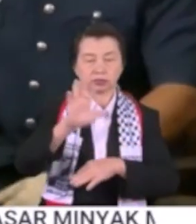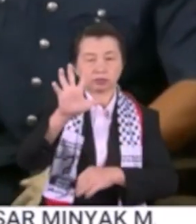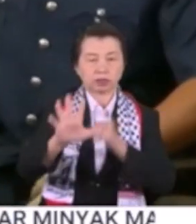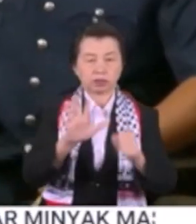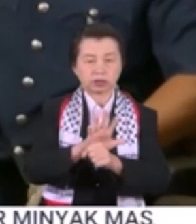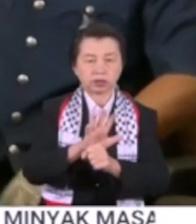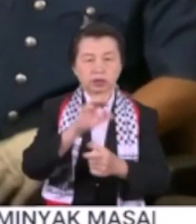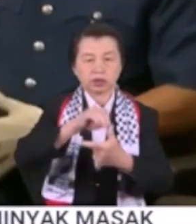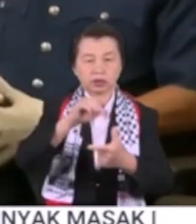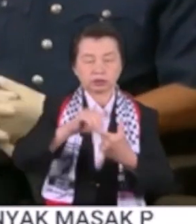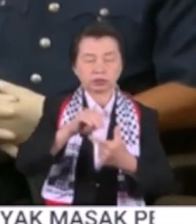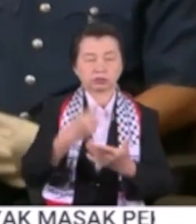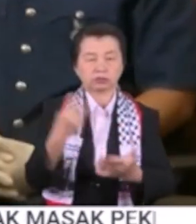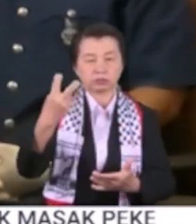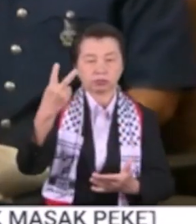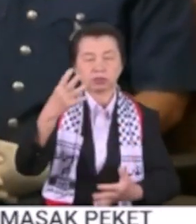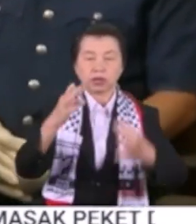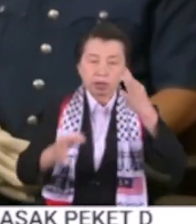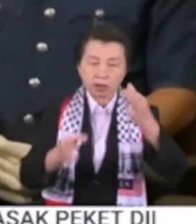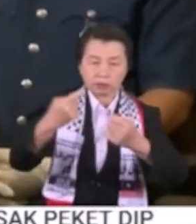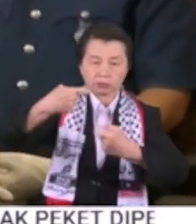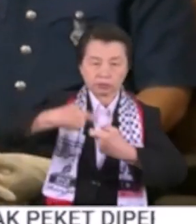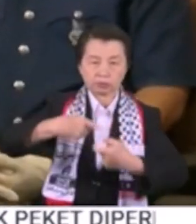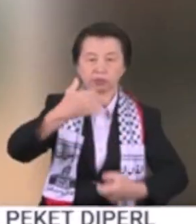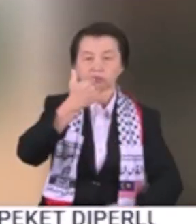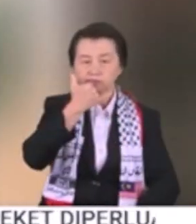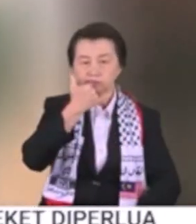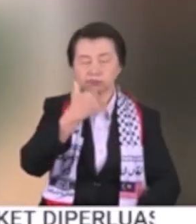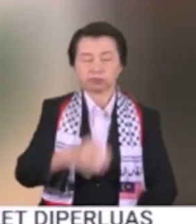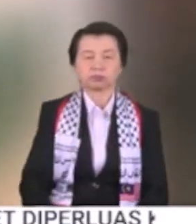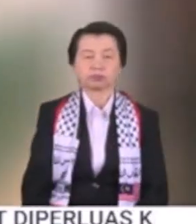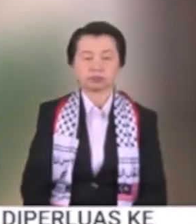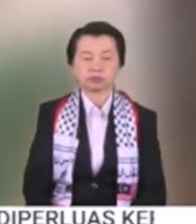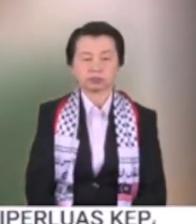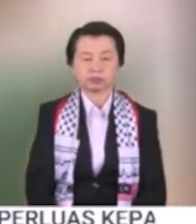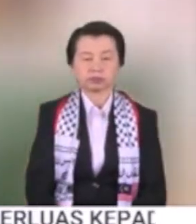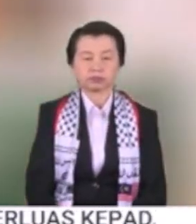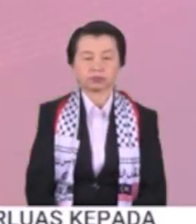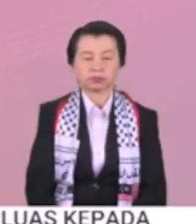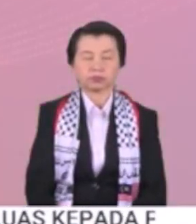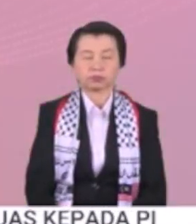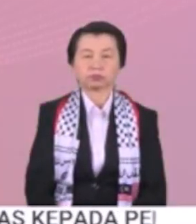tahun atau kedua-duanya jika sabit kesalahan.